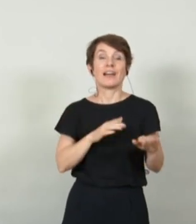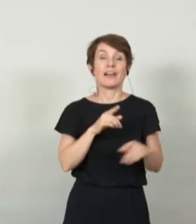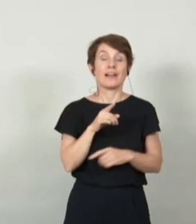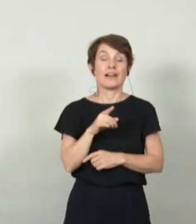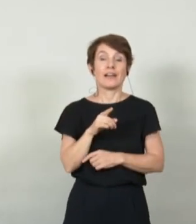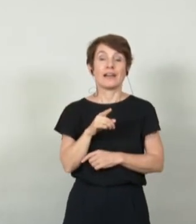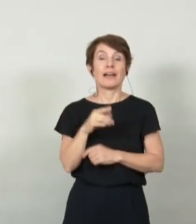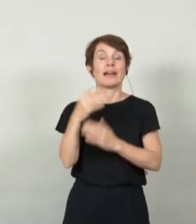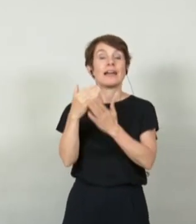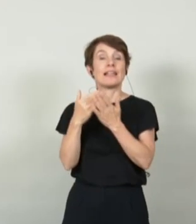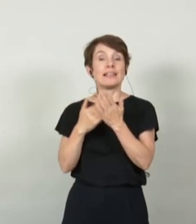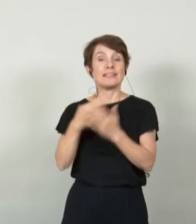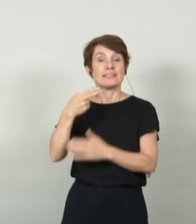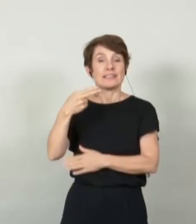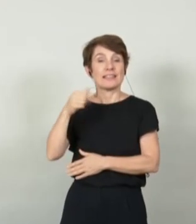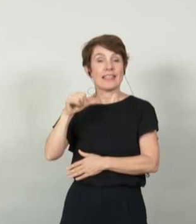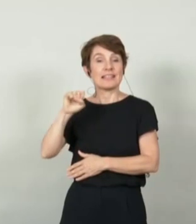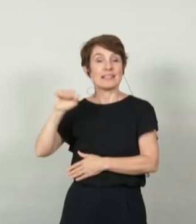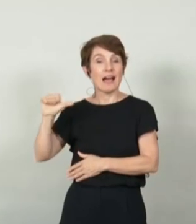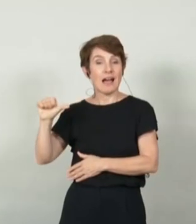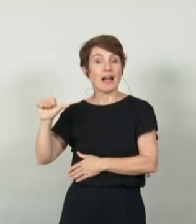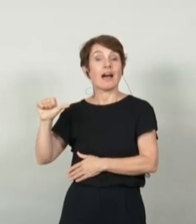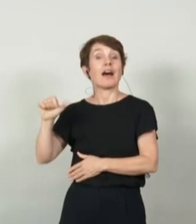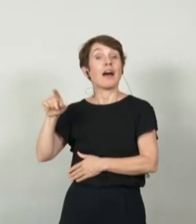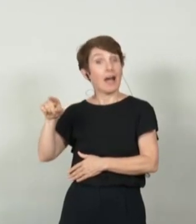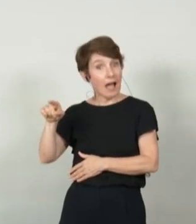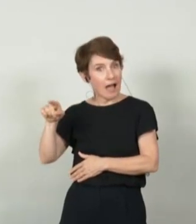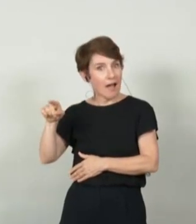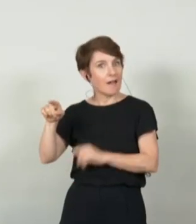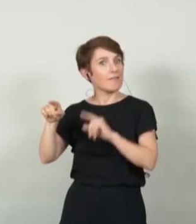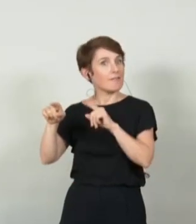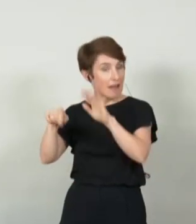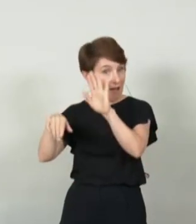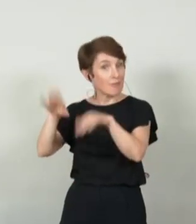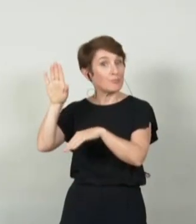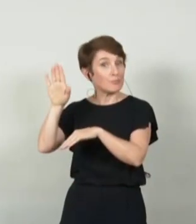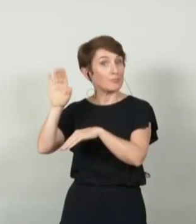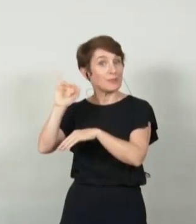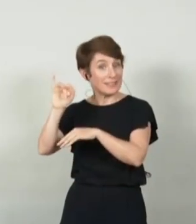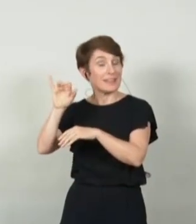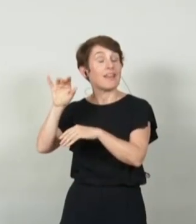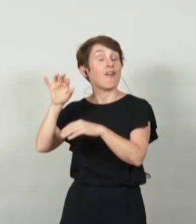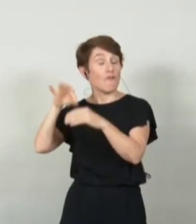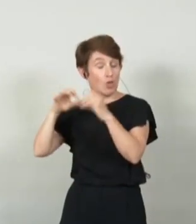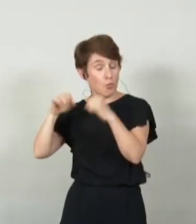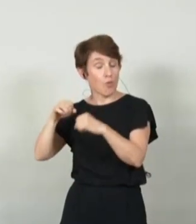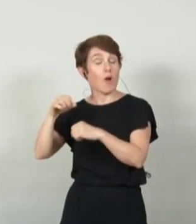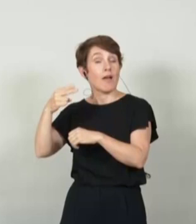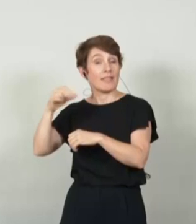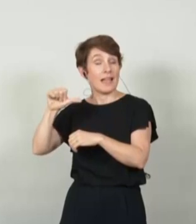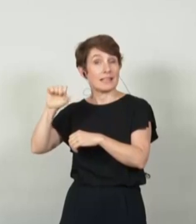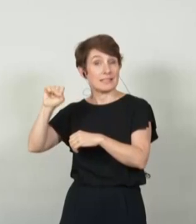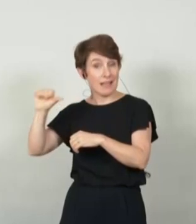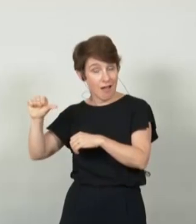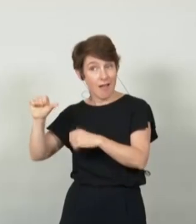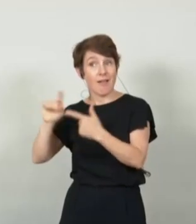liste NASA alors du coup là il y a une subtilité puisque il y a NASA nerf